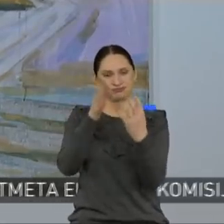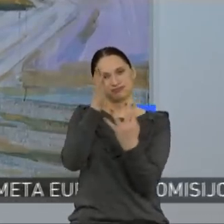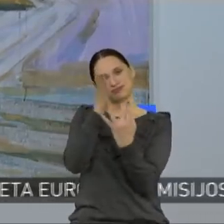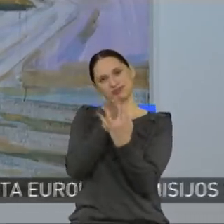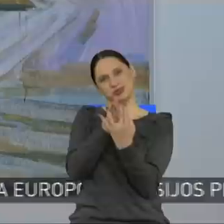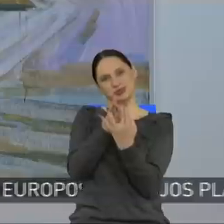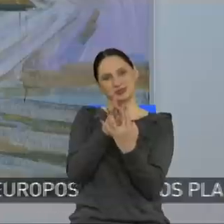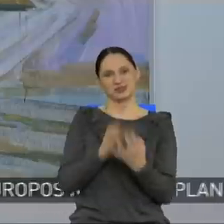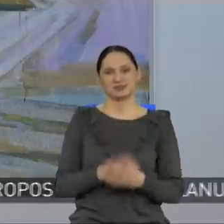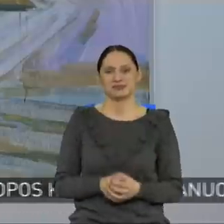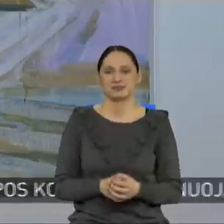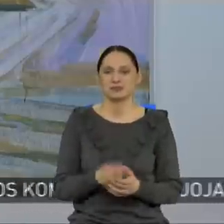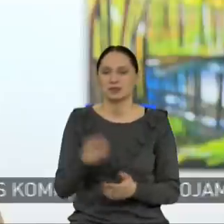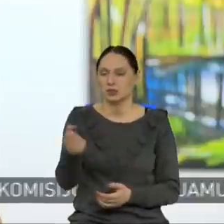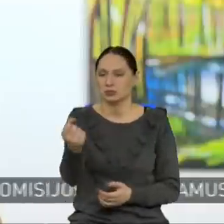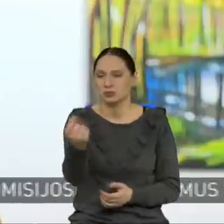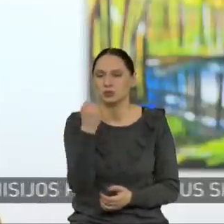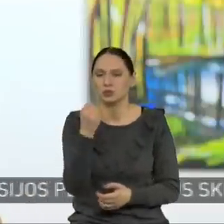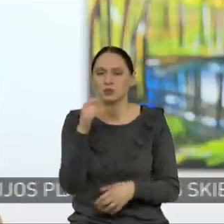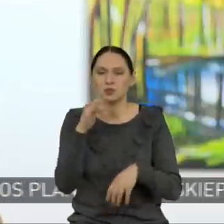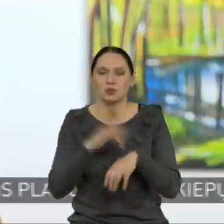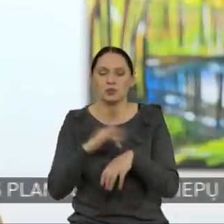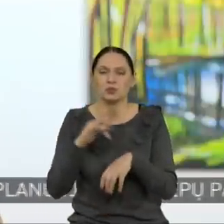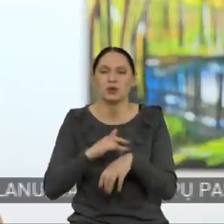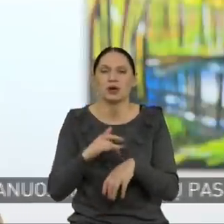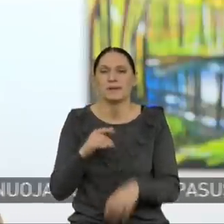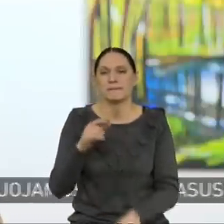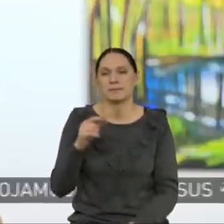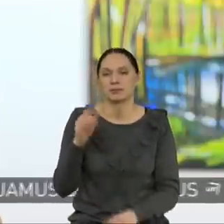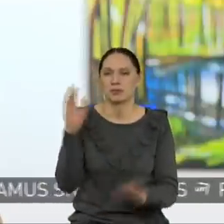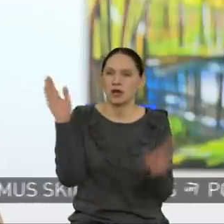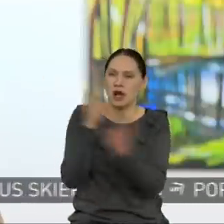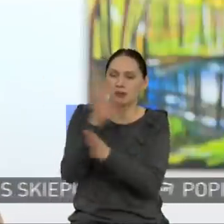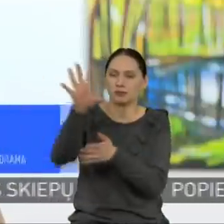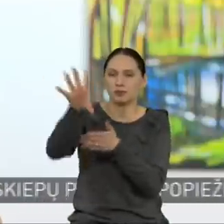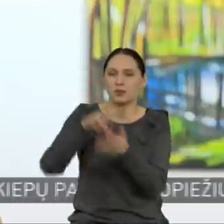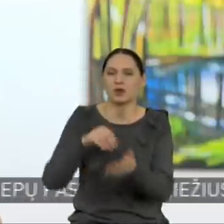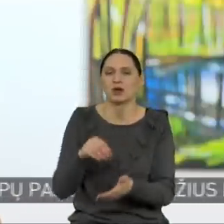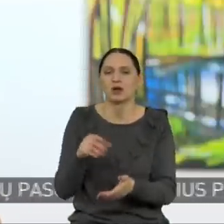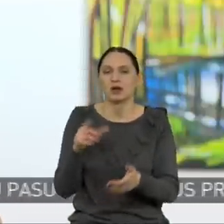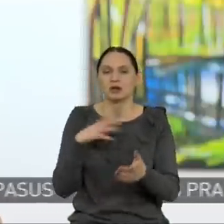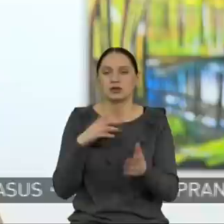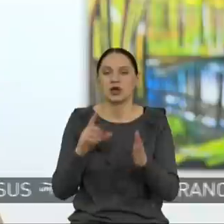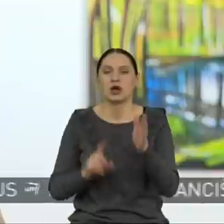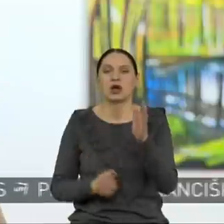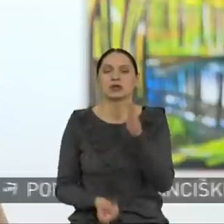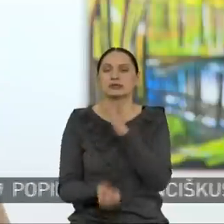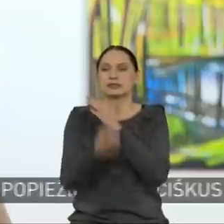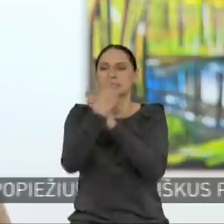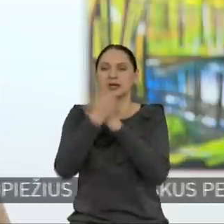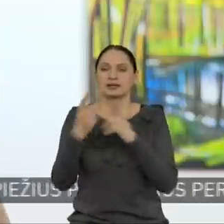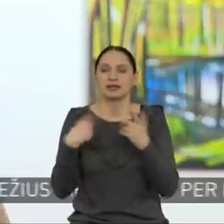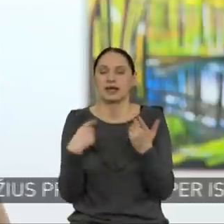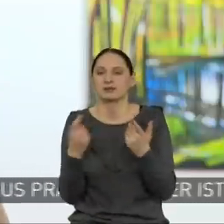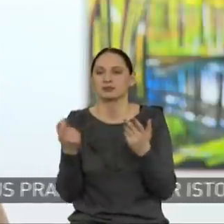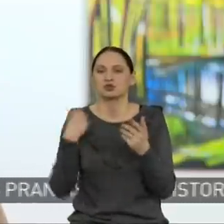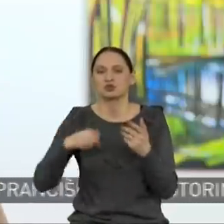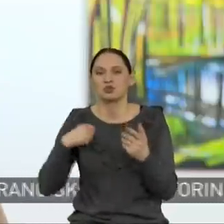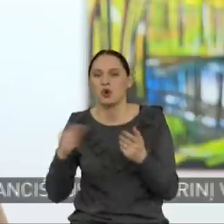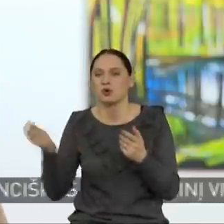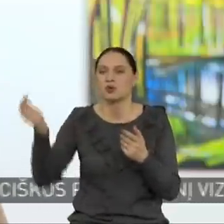peizažą tokį, kuriame gamta patiria invaziją urbanistinių dalykų.